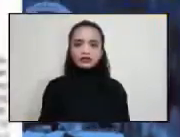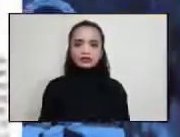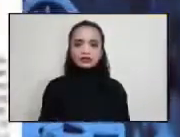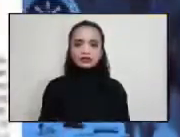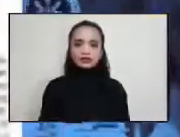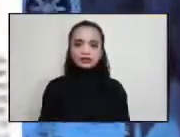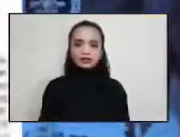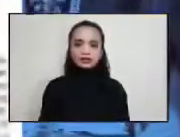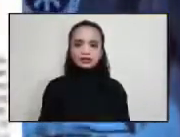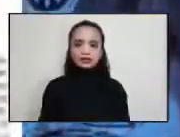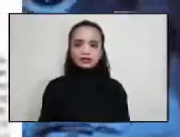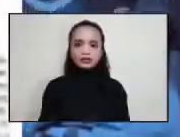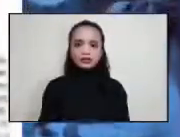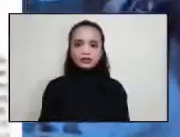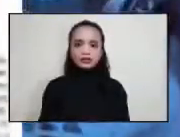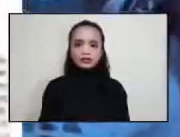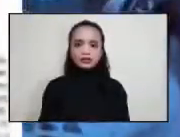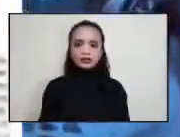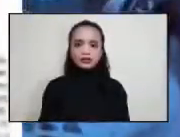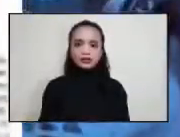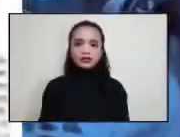ayan. Okay.